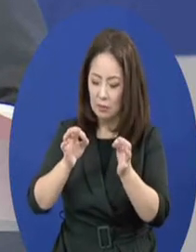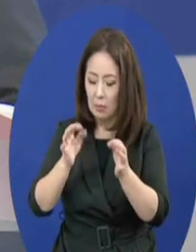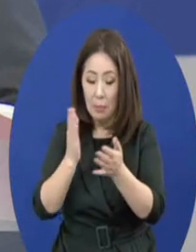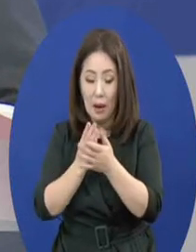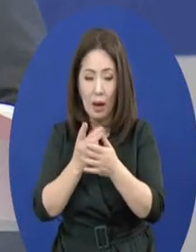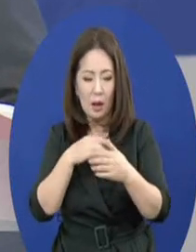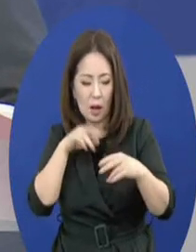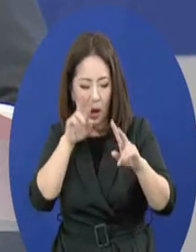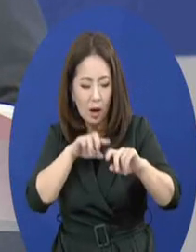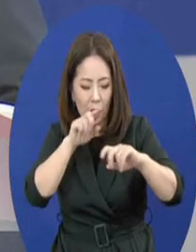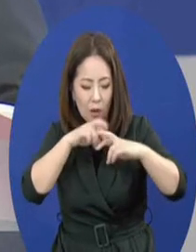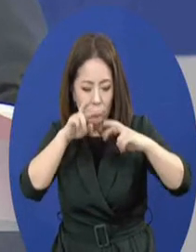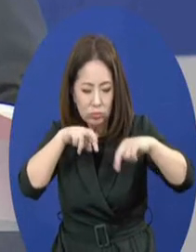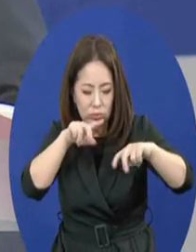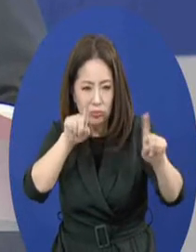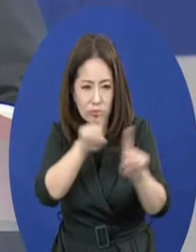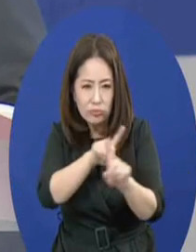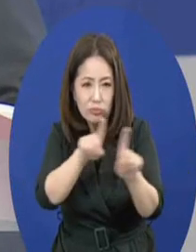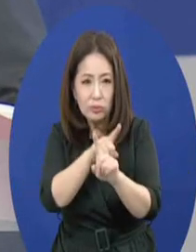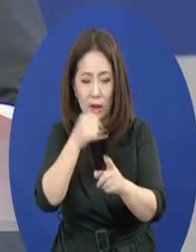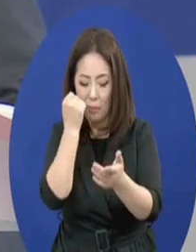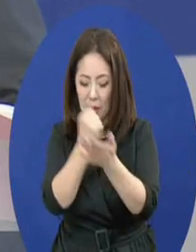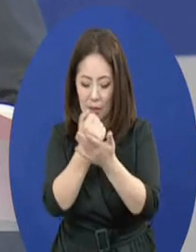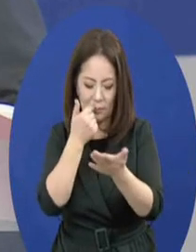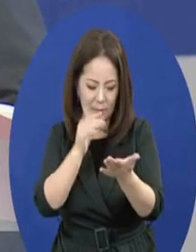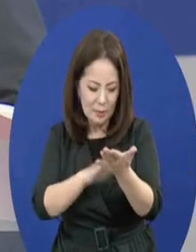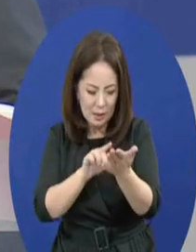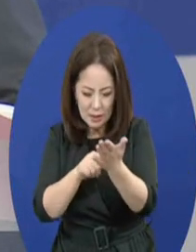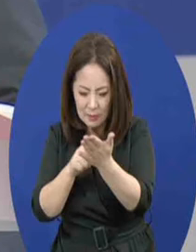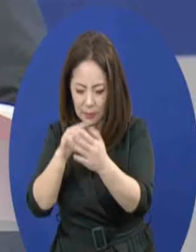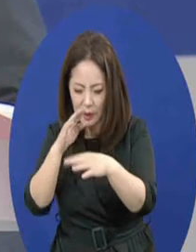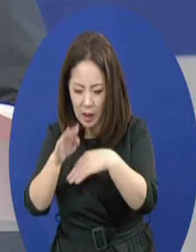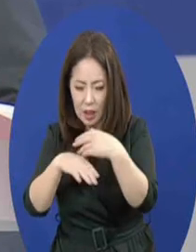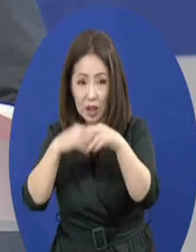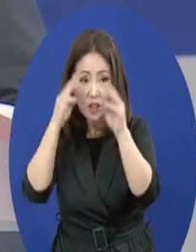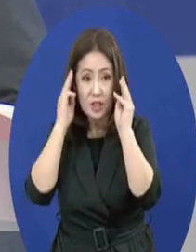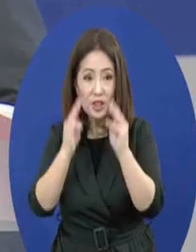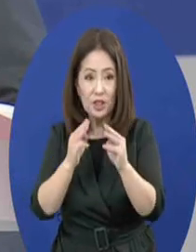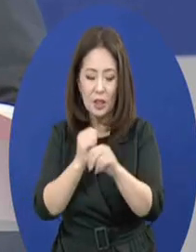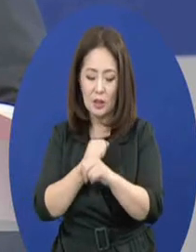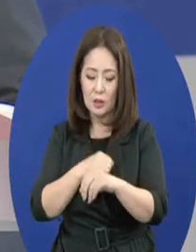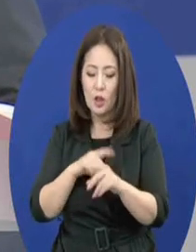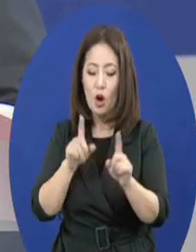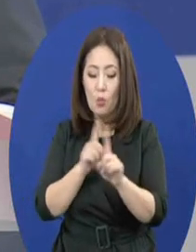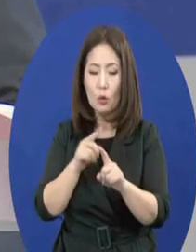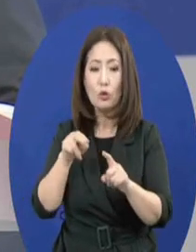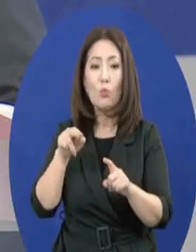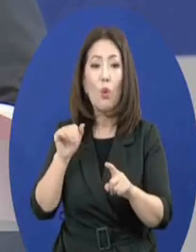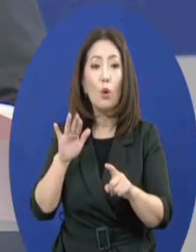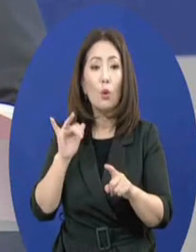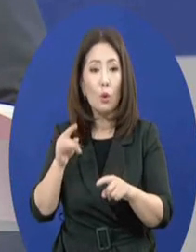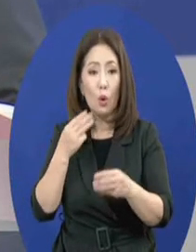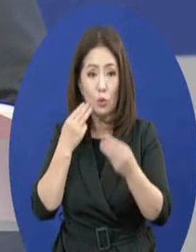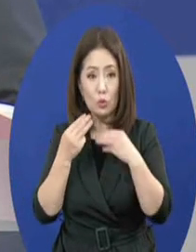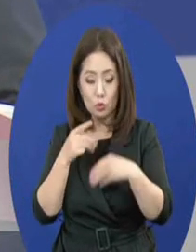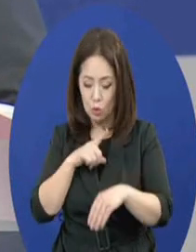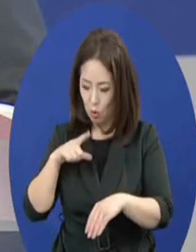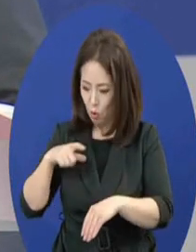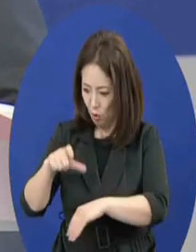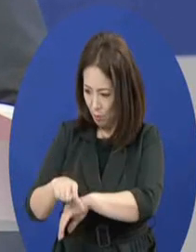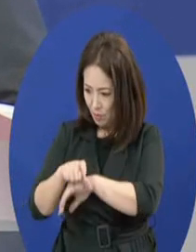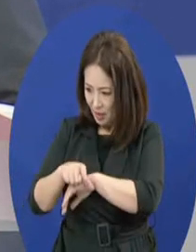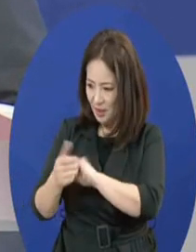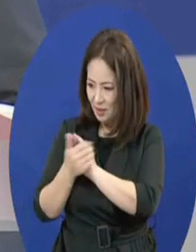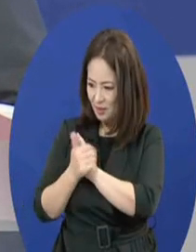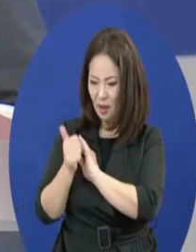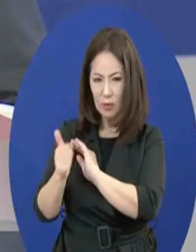илрүүлэх мөрдөн шалгах нотлох эцсийн шийдвэрлэх үйл ажиллагаа нь мөрдөгч прокурор шүүгчээс мэрэгсэн чадварлаг